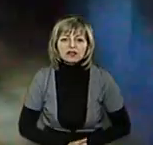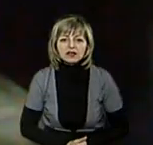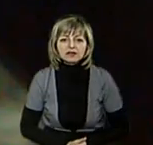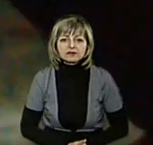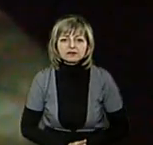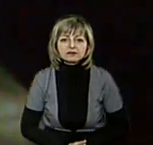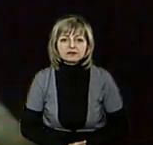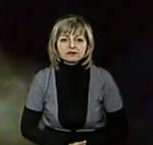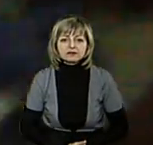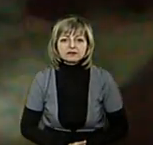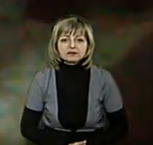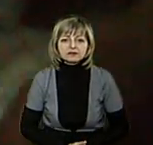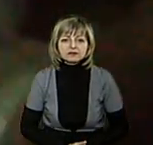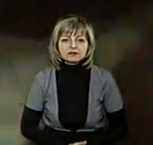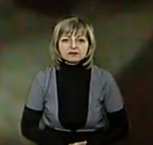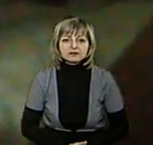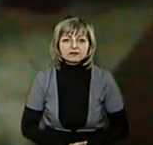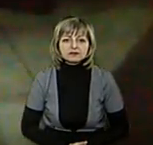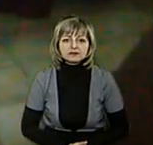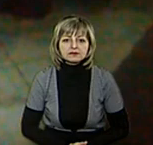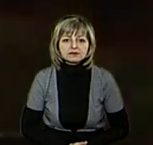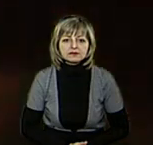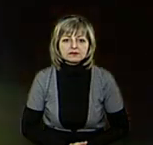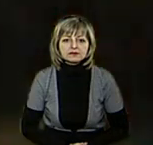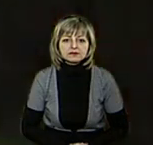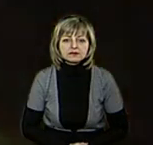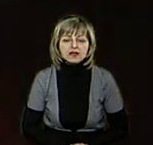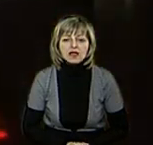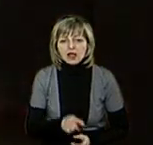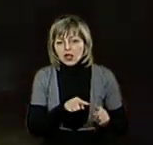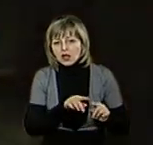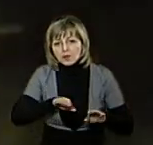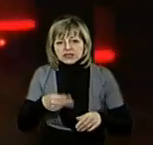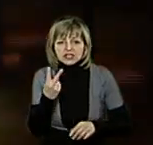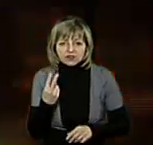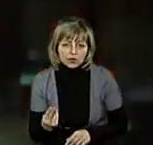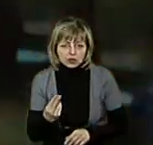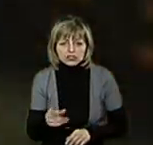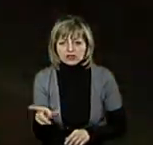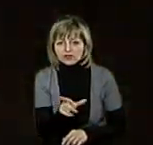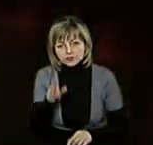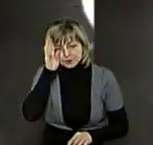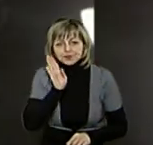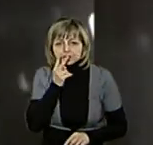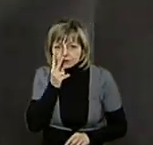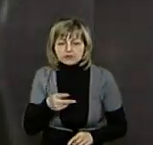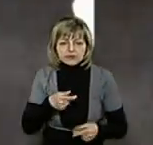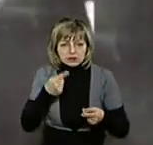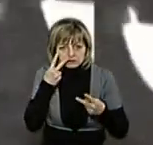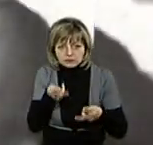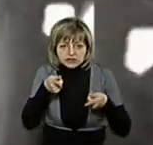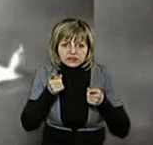мотай, мотай. Отуда. Замотай повністю. За 2 дні по тому напарники стали свідками смертельної